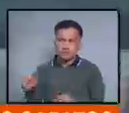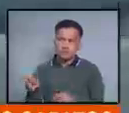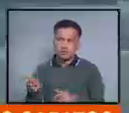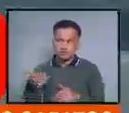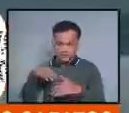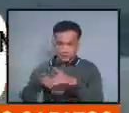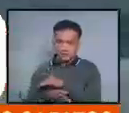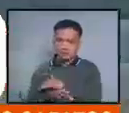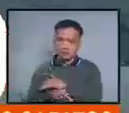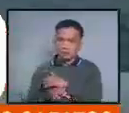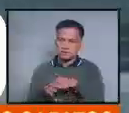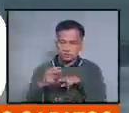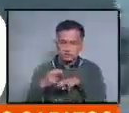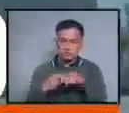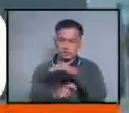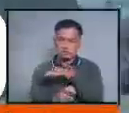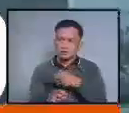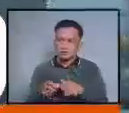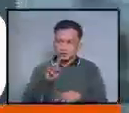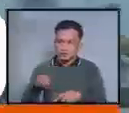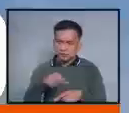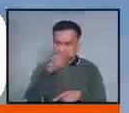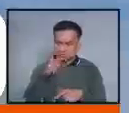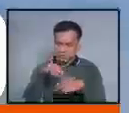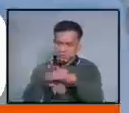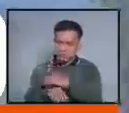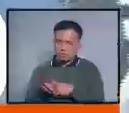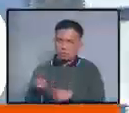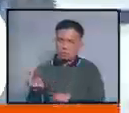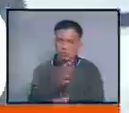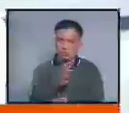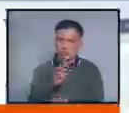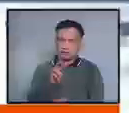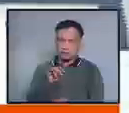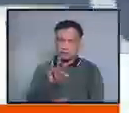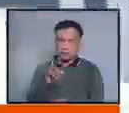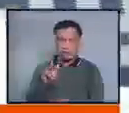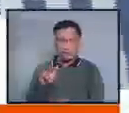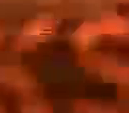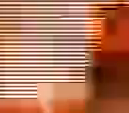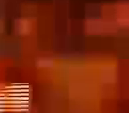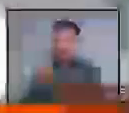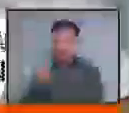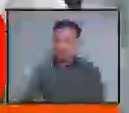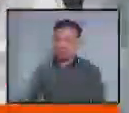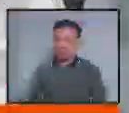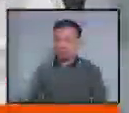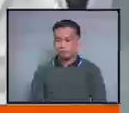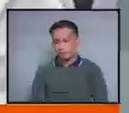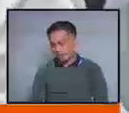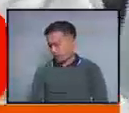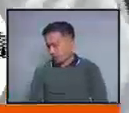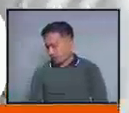na riyan ang subway system na nauna ng binatikos dahil tinatahak umano nito ang West Valley Fault. Except at